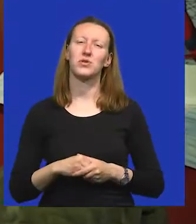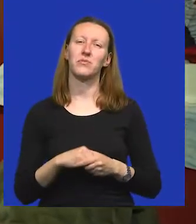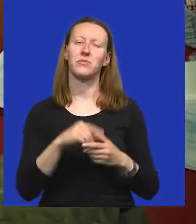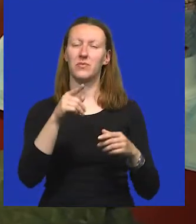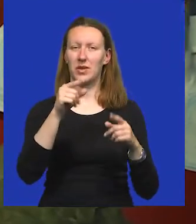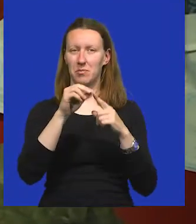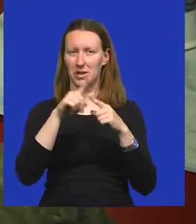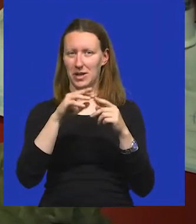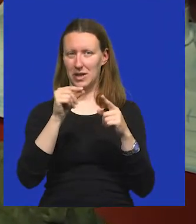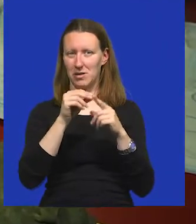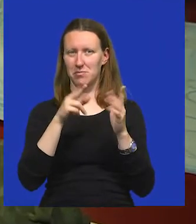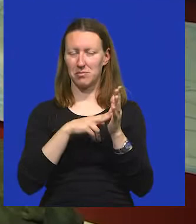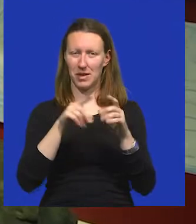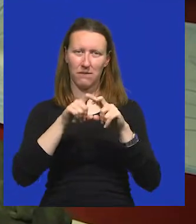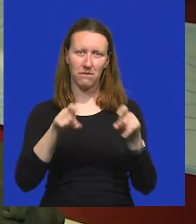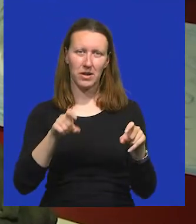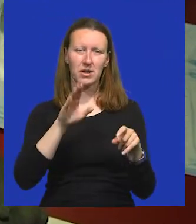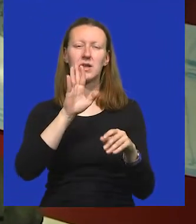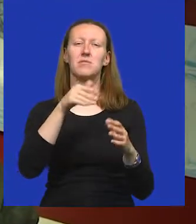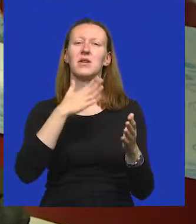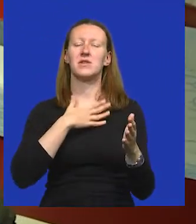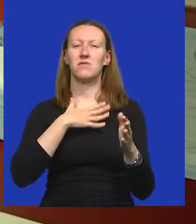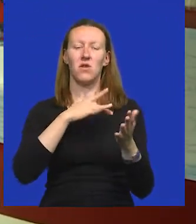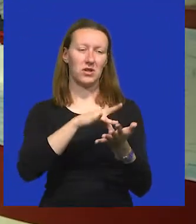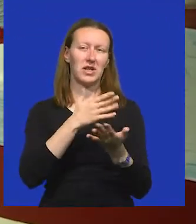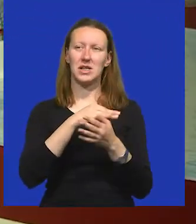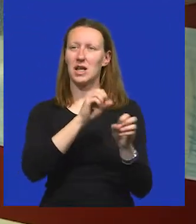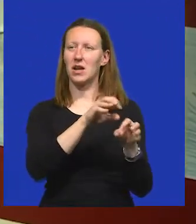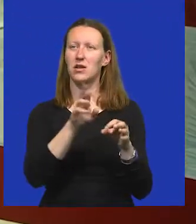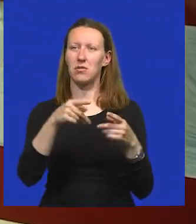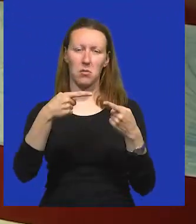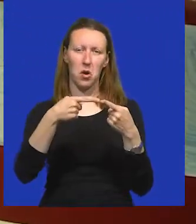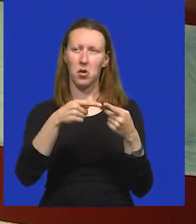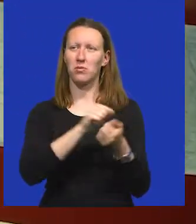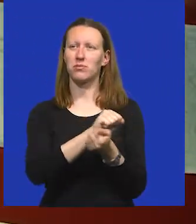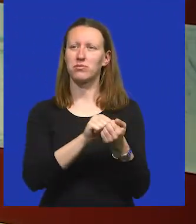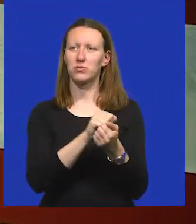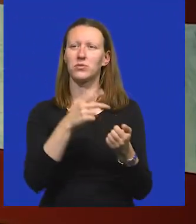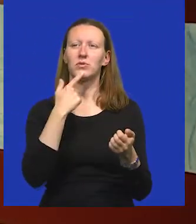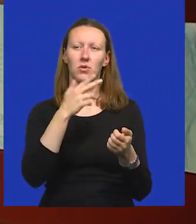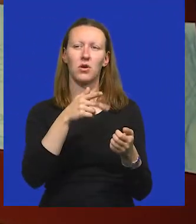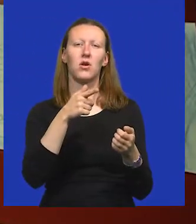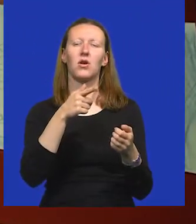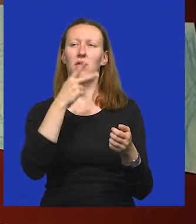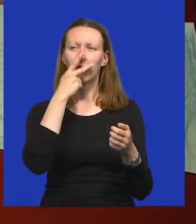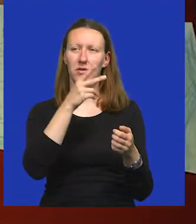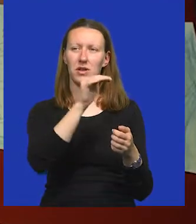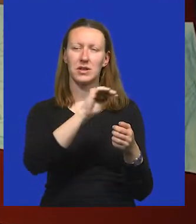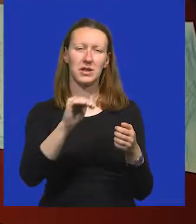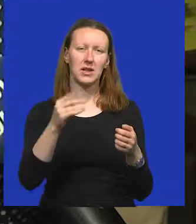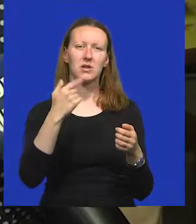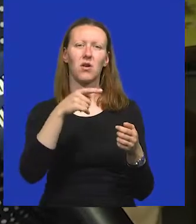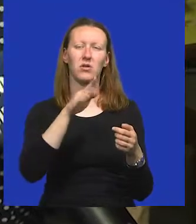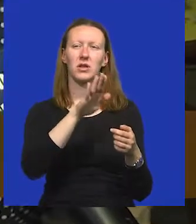Nella scuola dell'infanzia Peter Pan hanno creato il loro centro di riciclaggio. Abbiamo l'angolo del riciclaggio, in quanto vedendo i